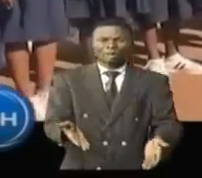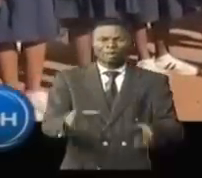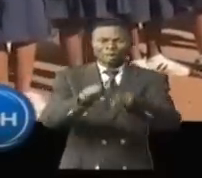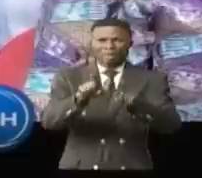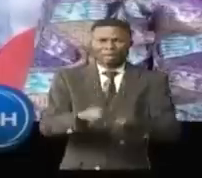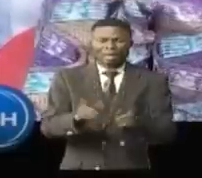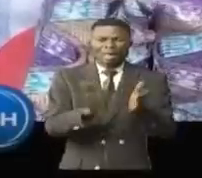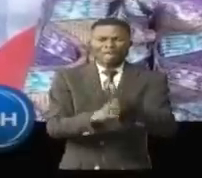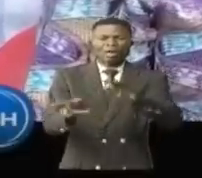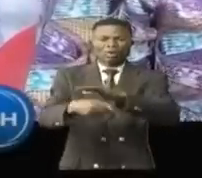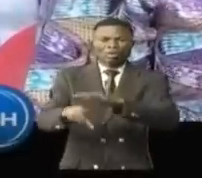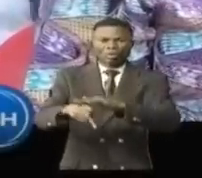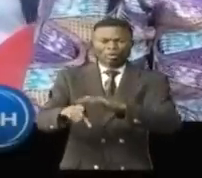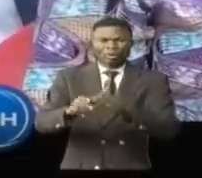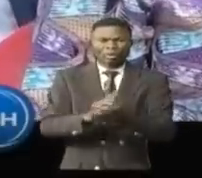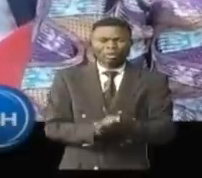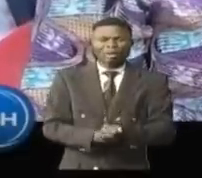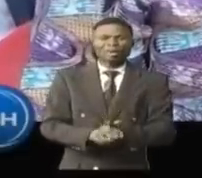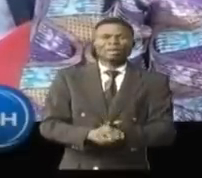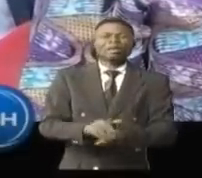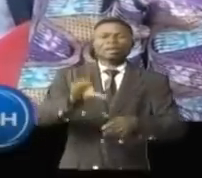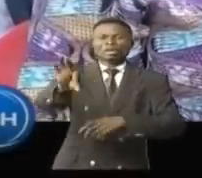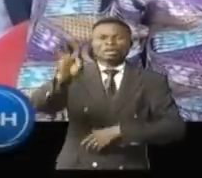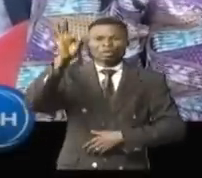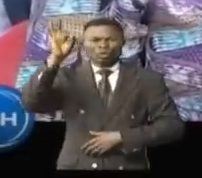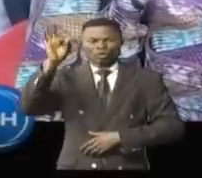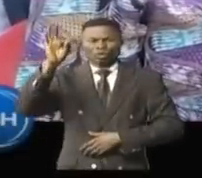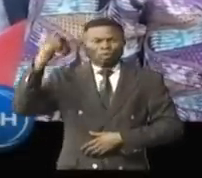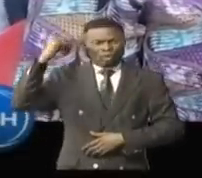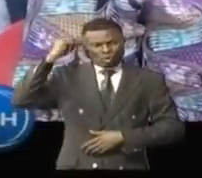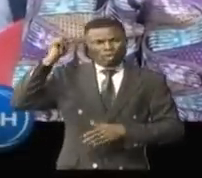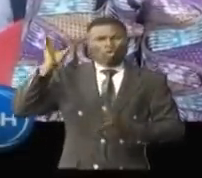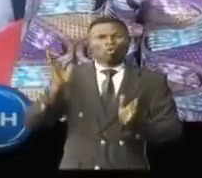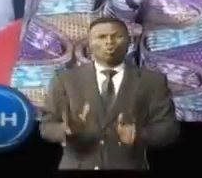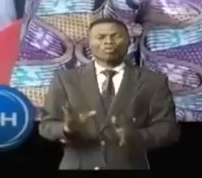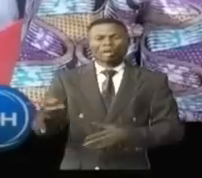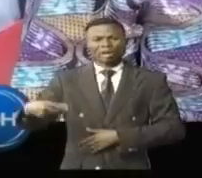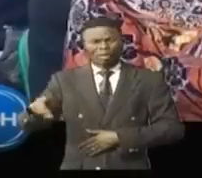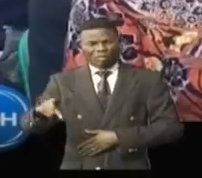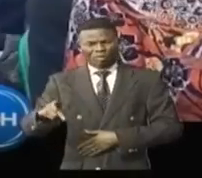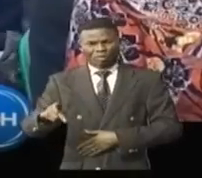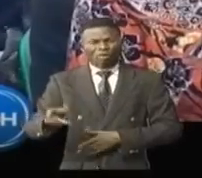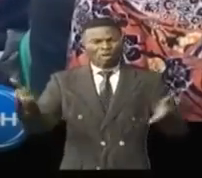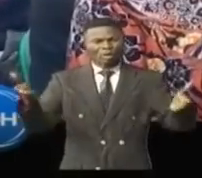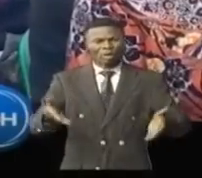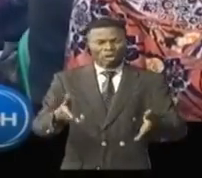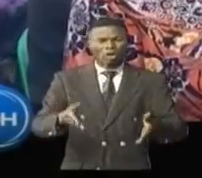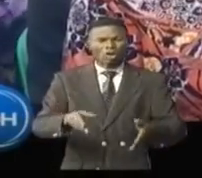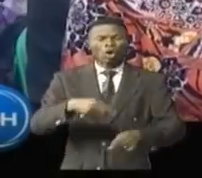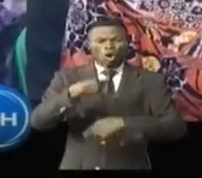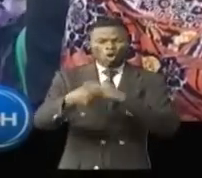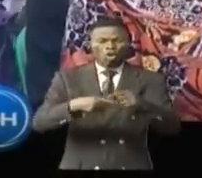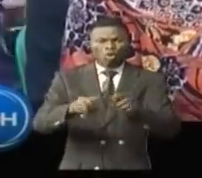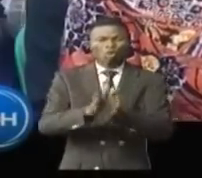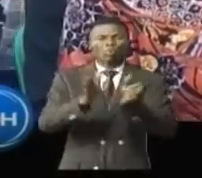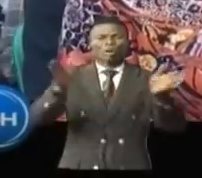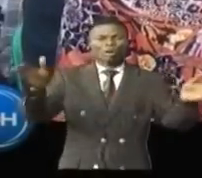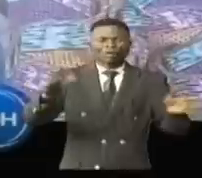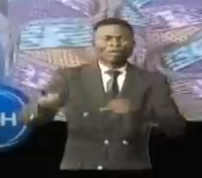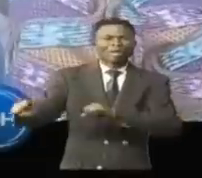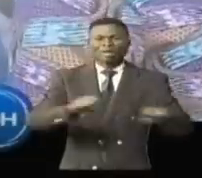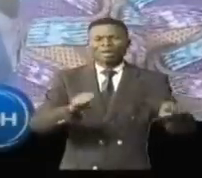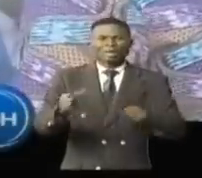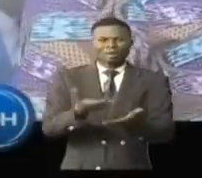l'école primaire SNCC qui a été choisie par la gouverneure de cette province, Julie Ngungwa, pour procéder au lancement officiel de cet